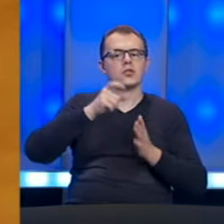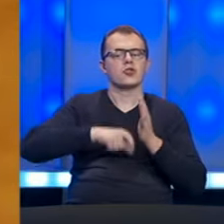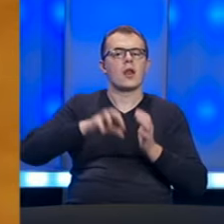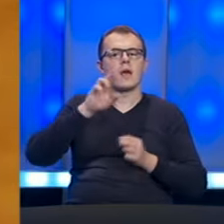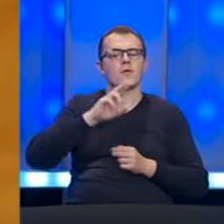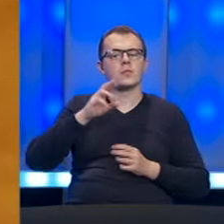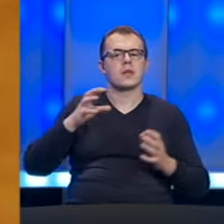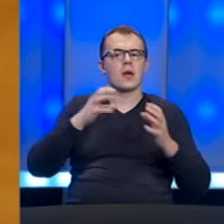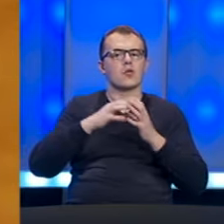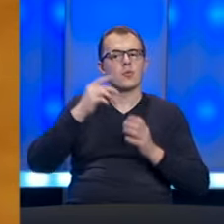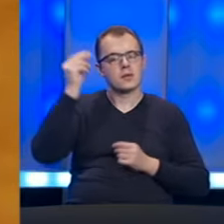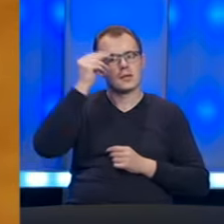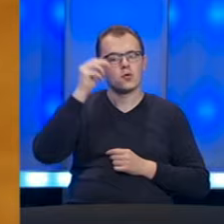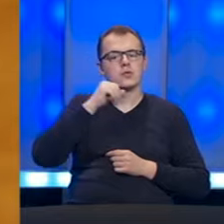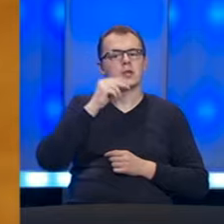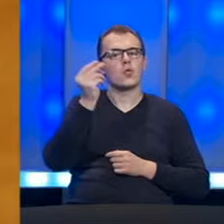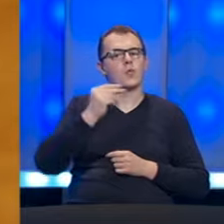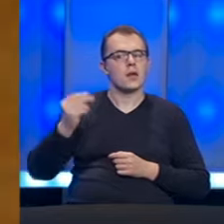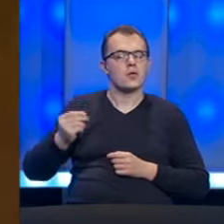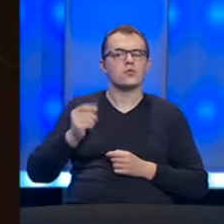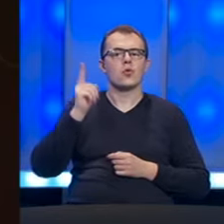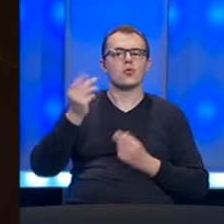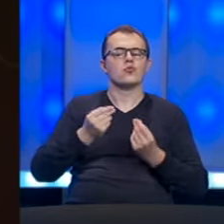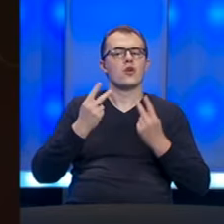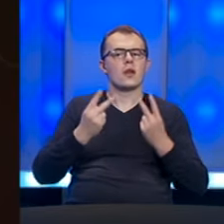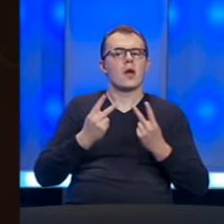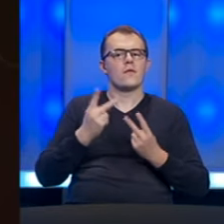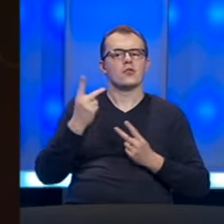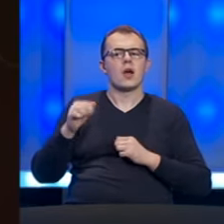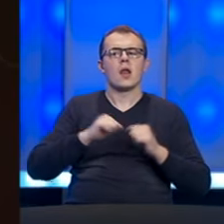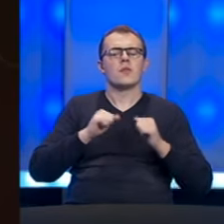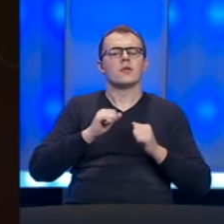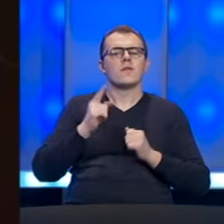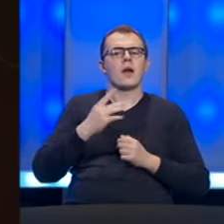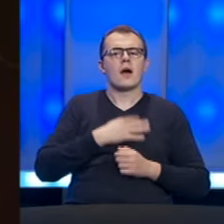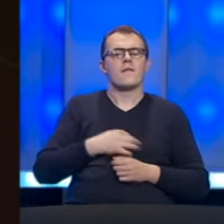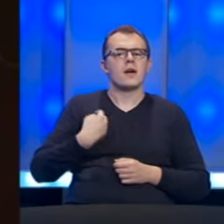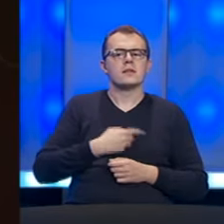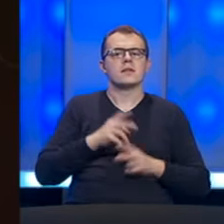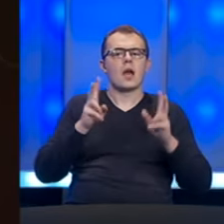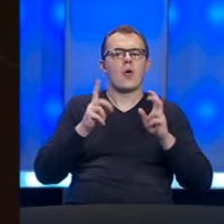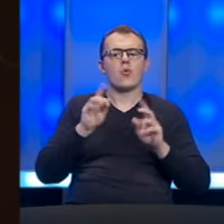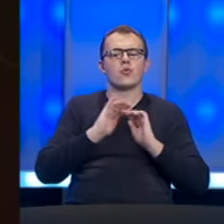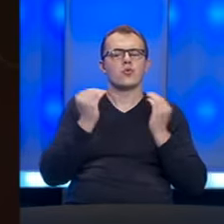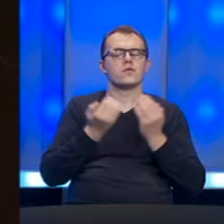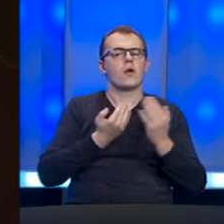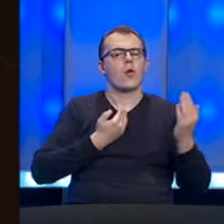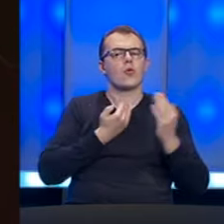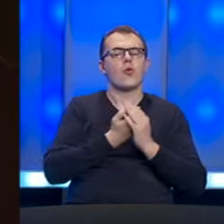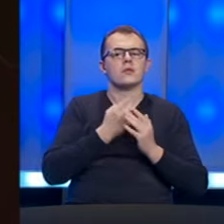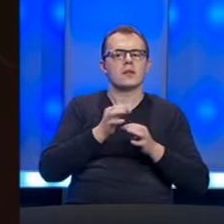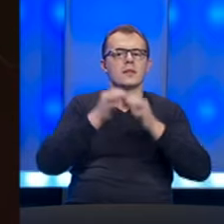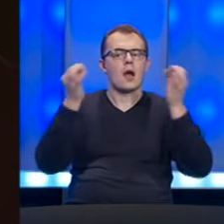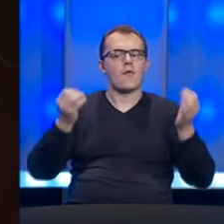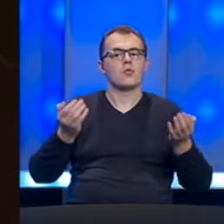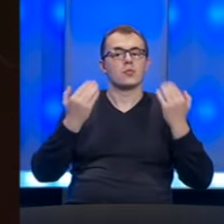Evropske akademije znanosti i umjetnosti i ono što je najvažnije, najproduktivniji hrvatski autor u sferi odnosa s javnošću.